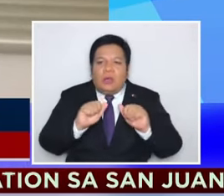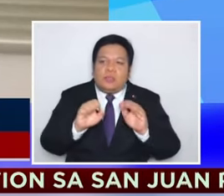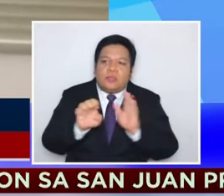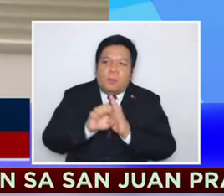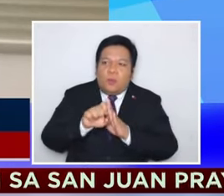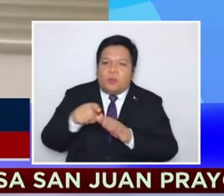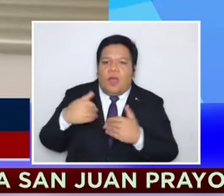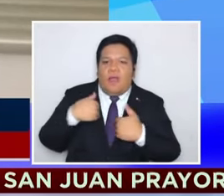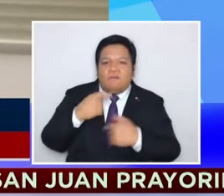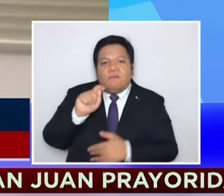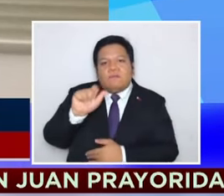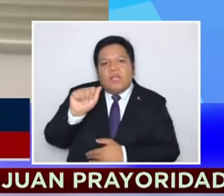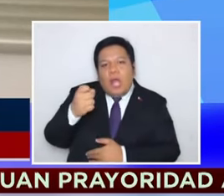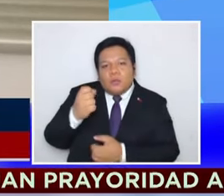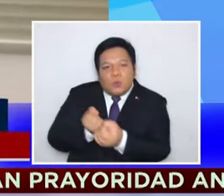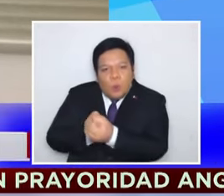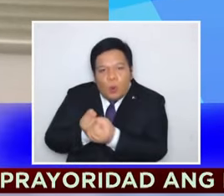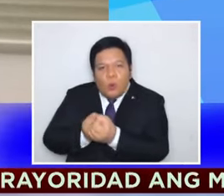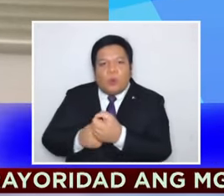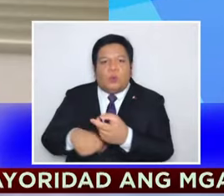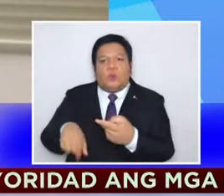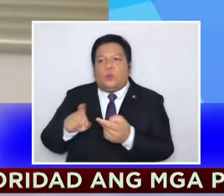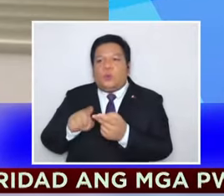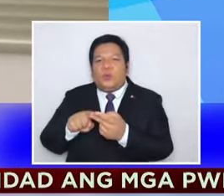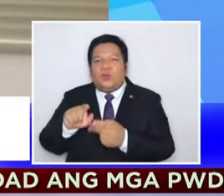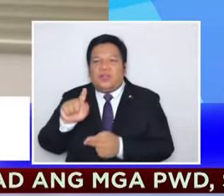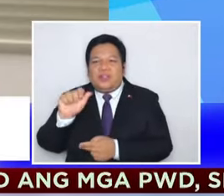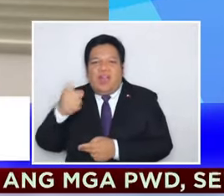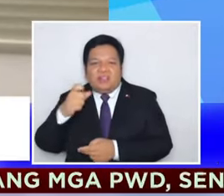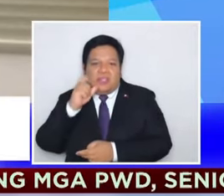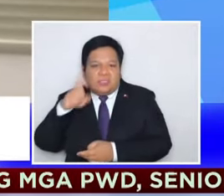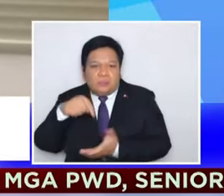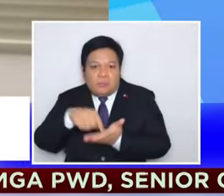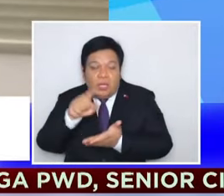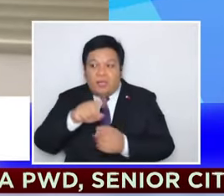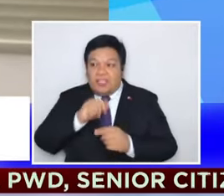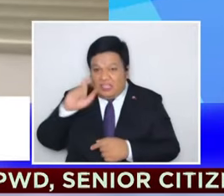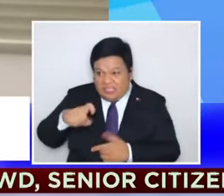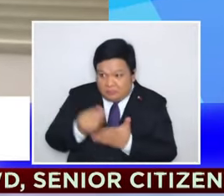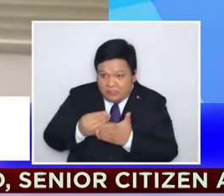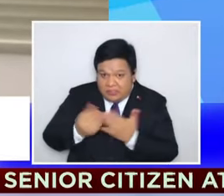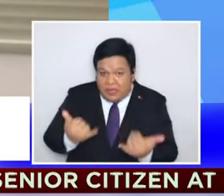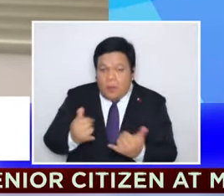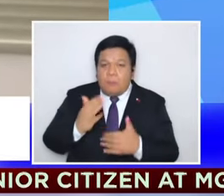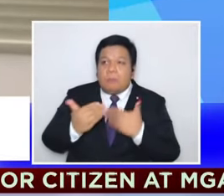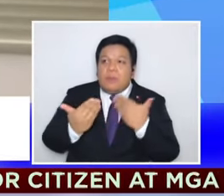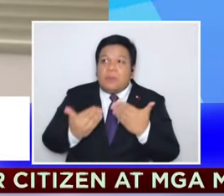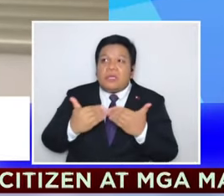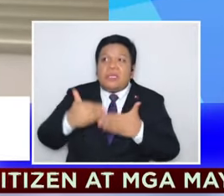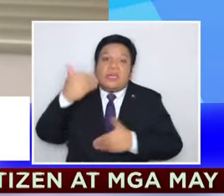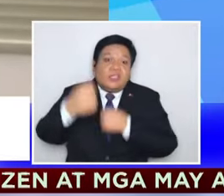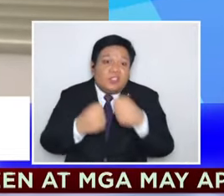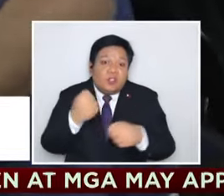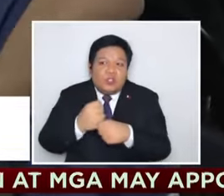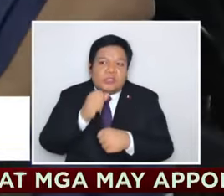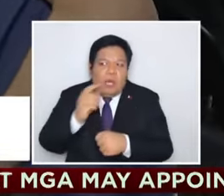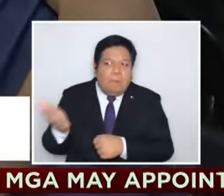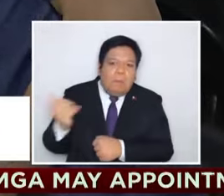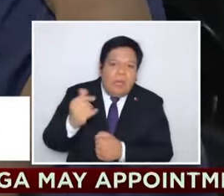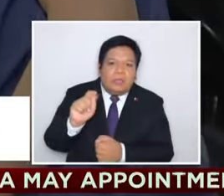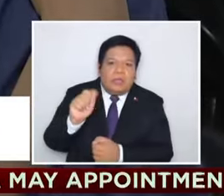support. And hindi naman namin kailangan ng pera ngayon, pero huwag na kaming singilin muna next year dahil kailangan naming